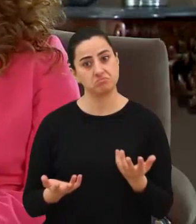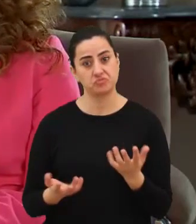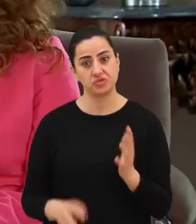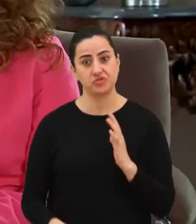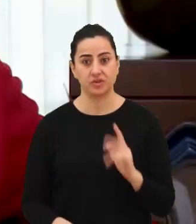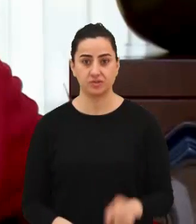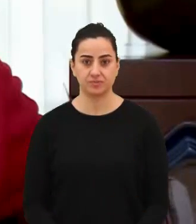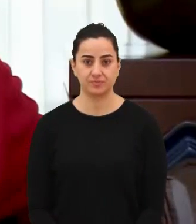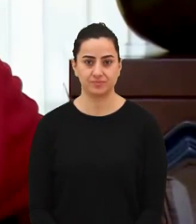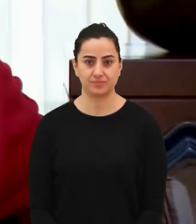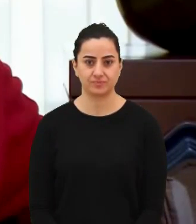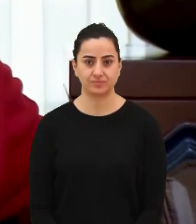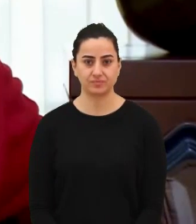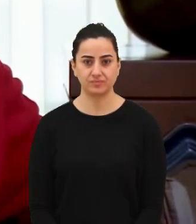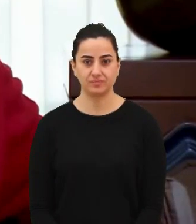var.